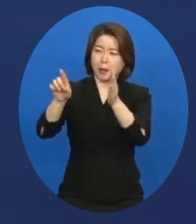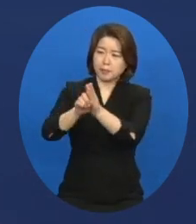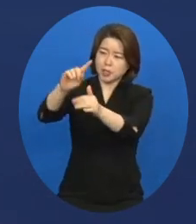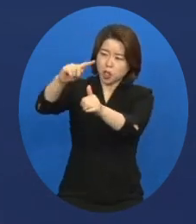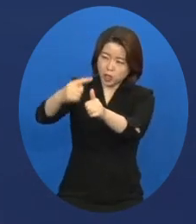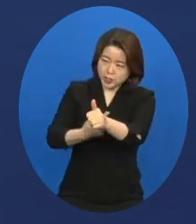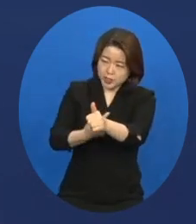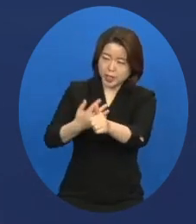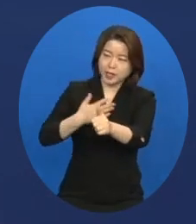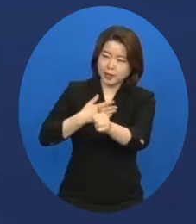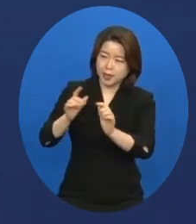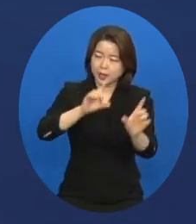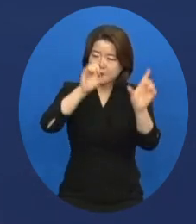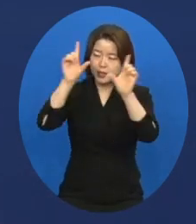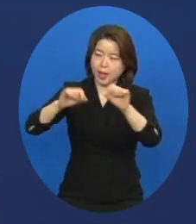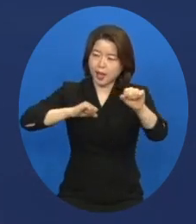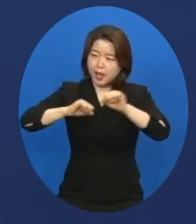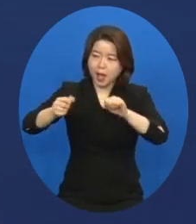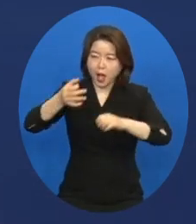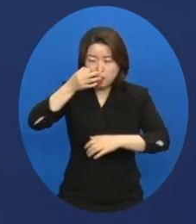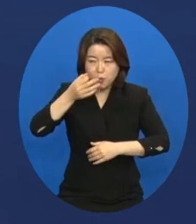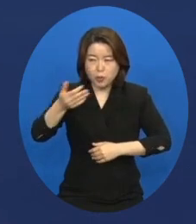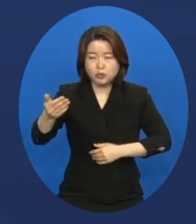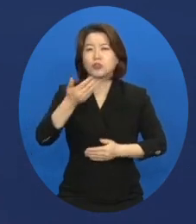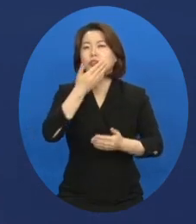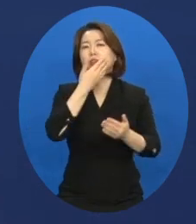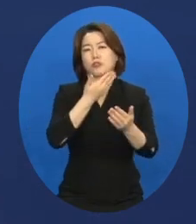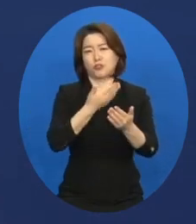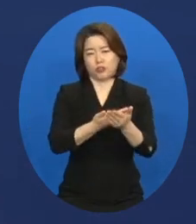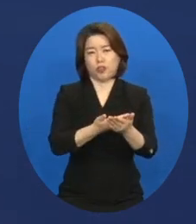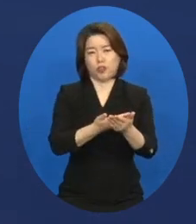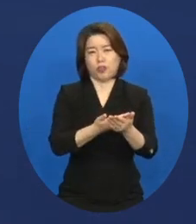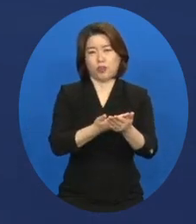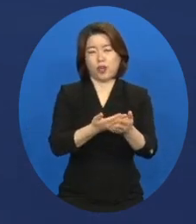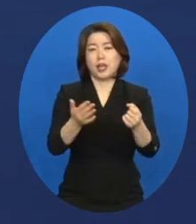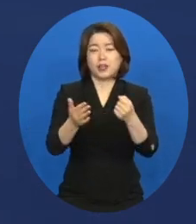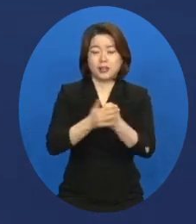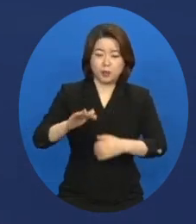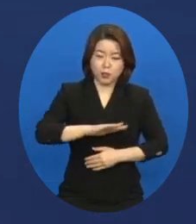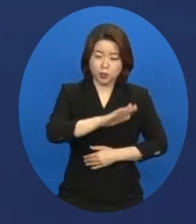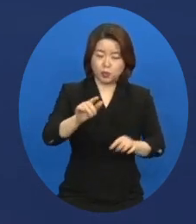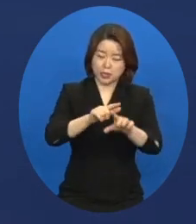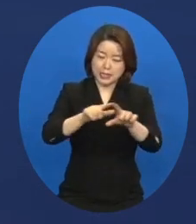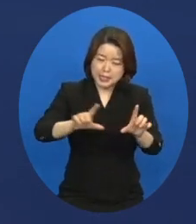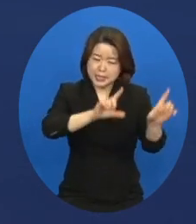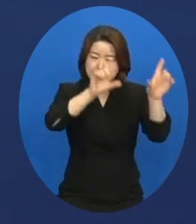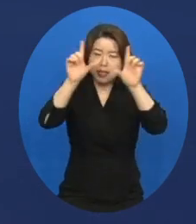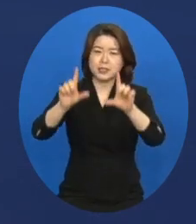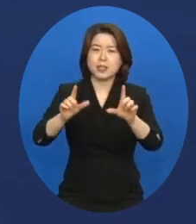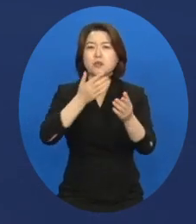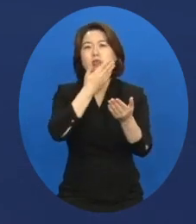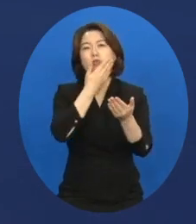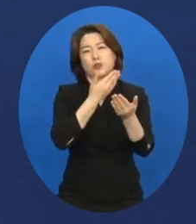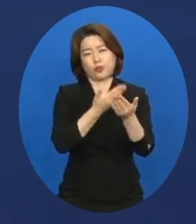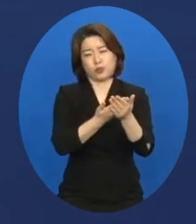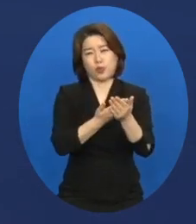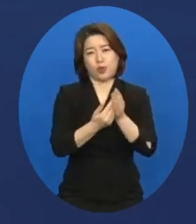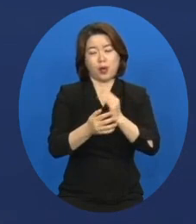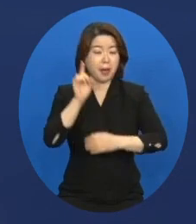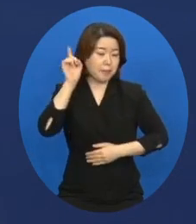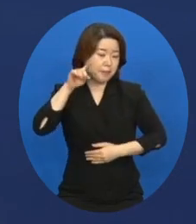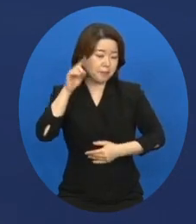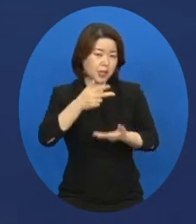믿어지도록 우리가 사는 일이 중요합니다. 그래서 우리의 일상의 삶이 중요한 거예요. 매일